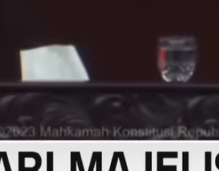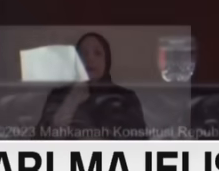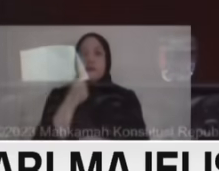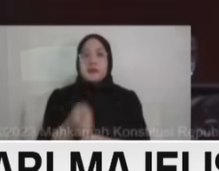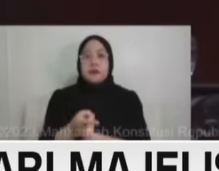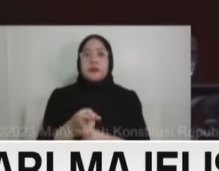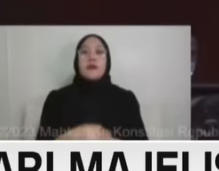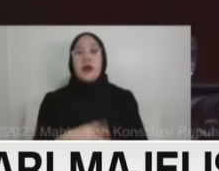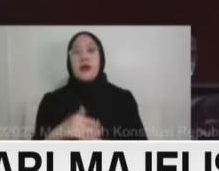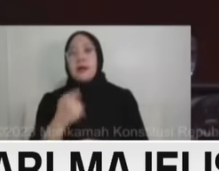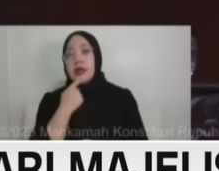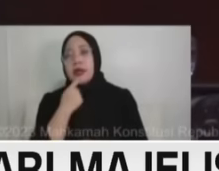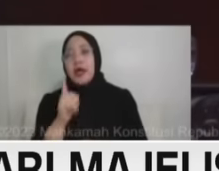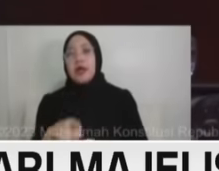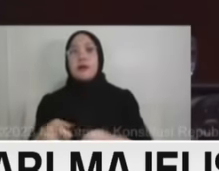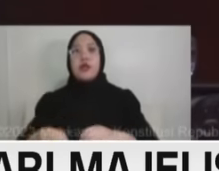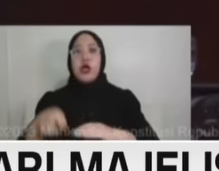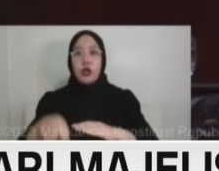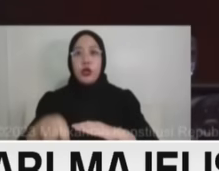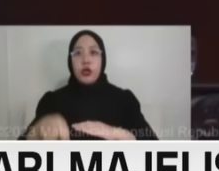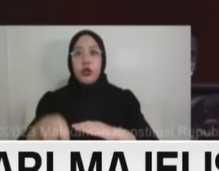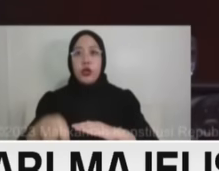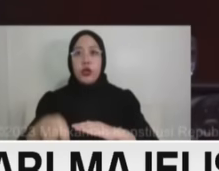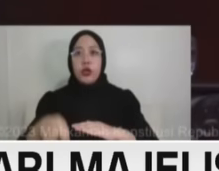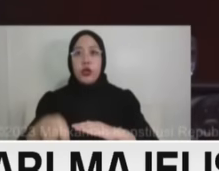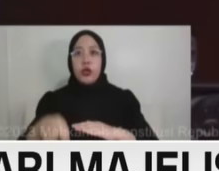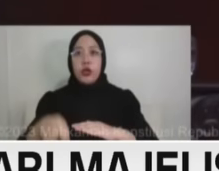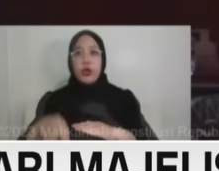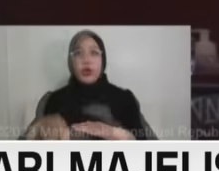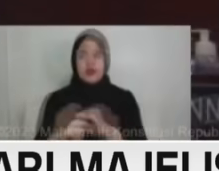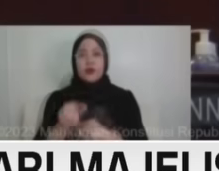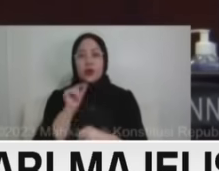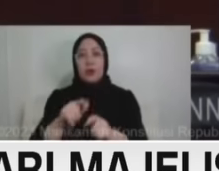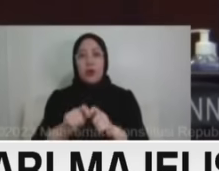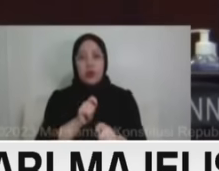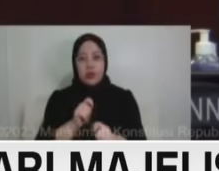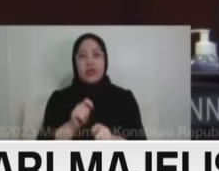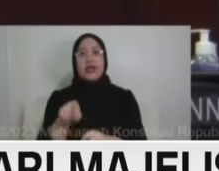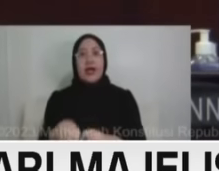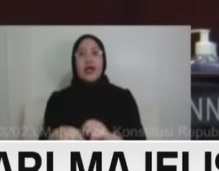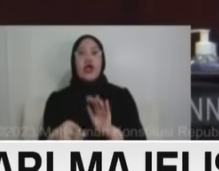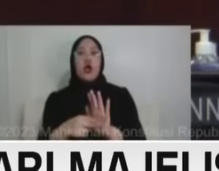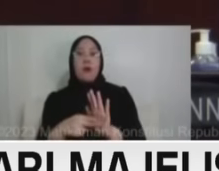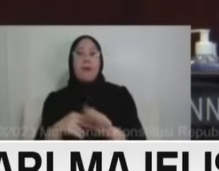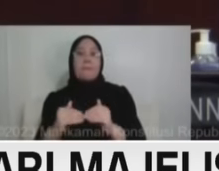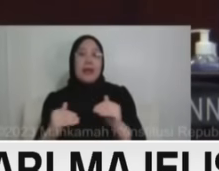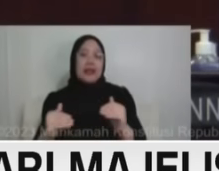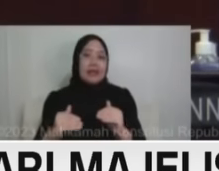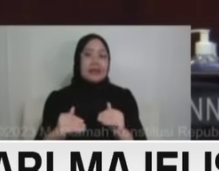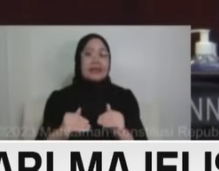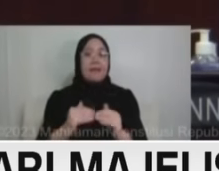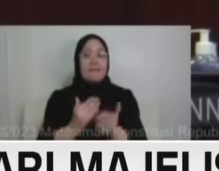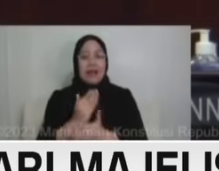bukan hanya perselisihan hasil Pemilu tetapi juga Pilkada betul betul di tengah situasi itu ya Saya kira MK sempat